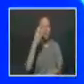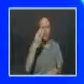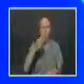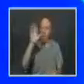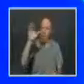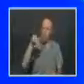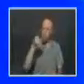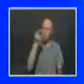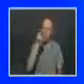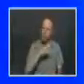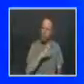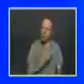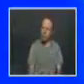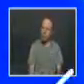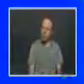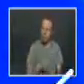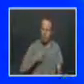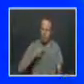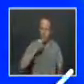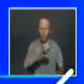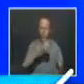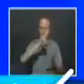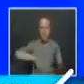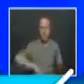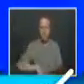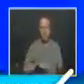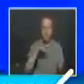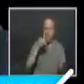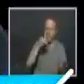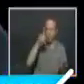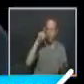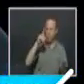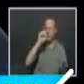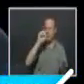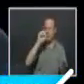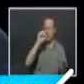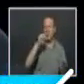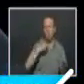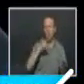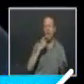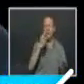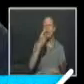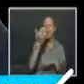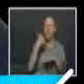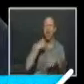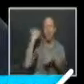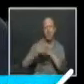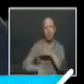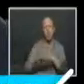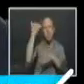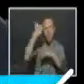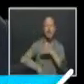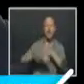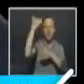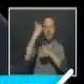הכסף שלי. אני משלם מיסים. אבל אתה יודע, סדי, אני חייבת להגיד לך, ולפני שאנחנו מסיימים,